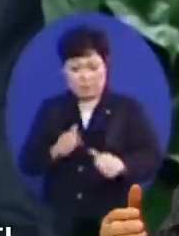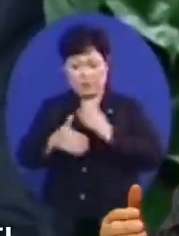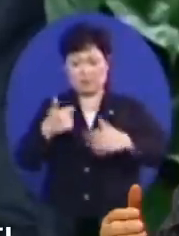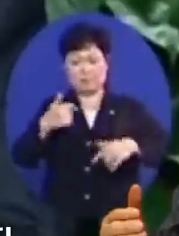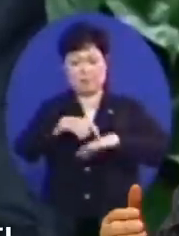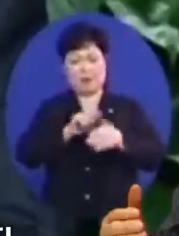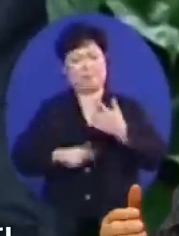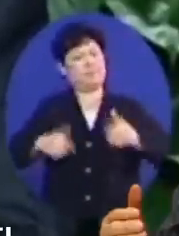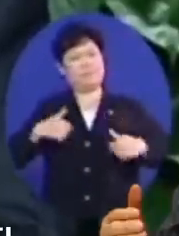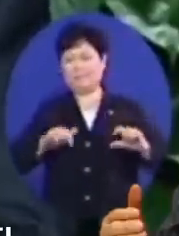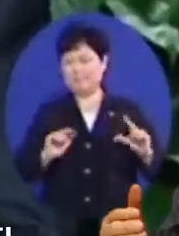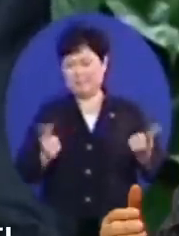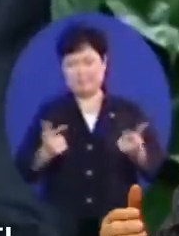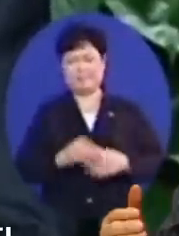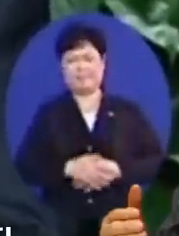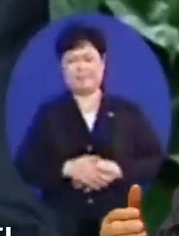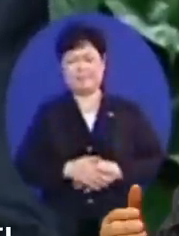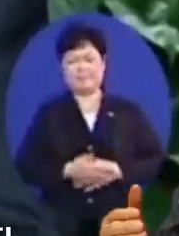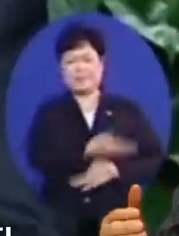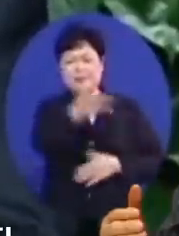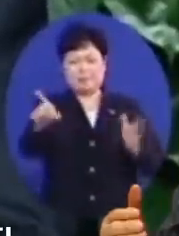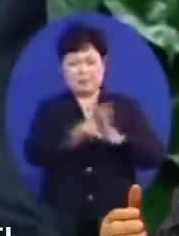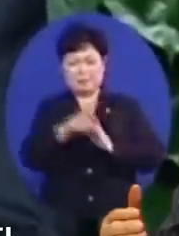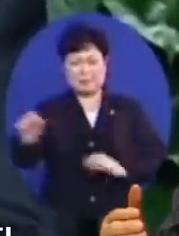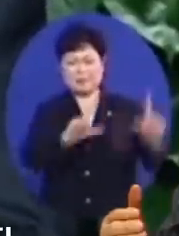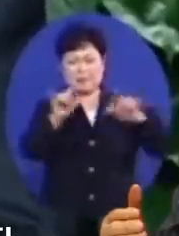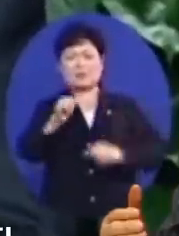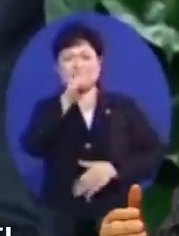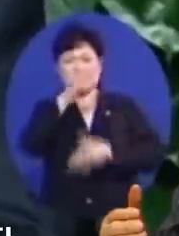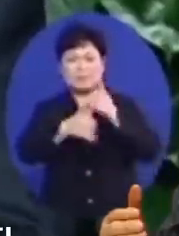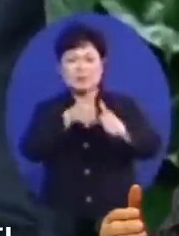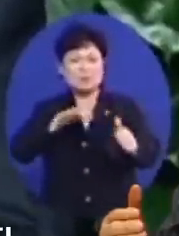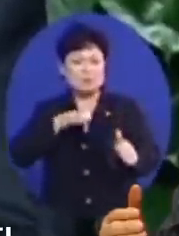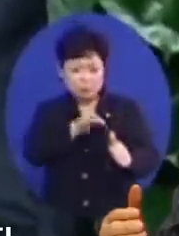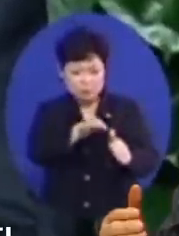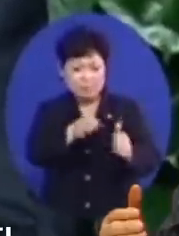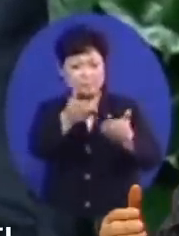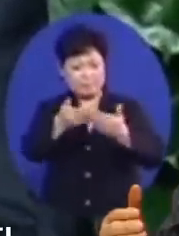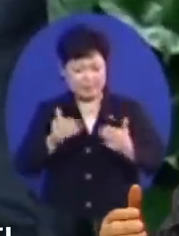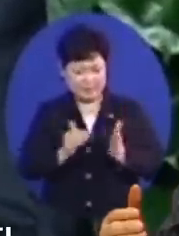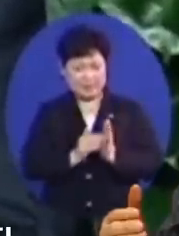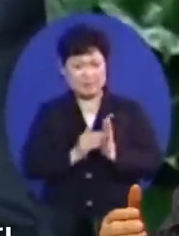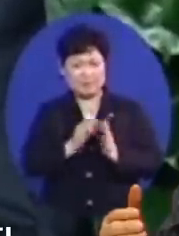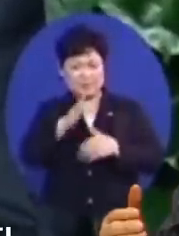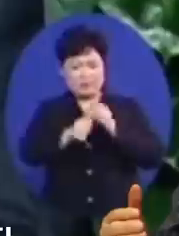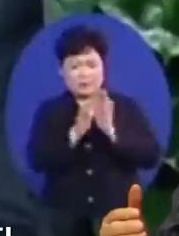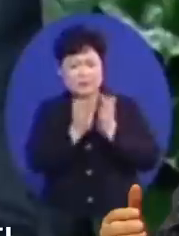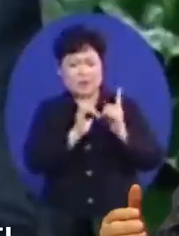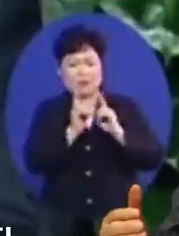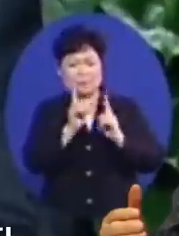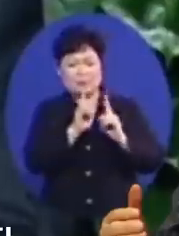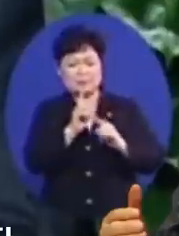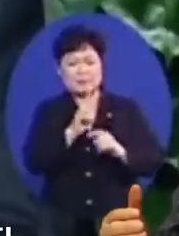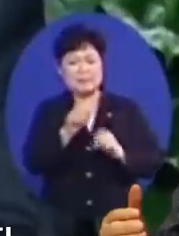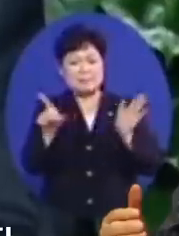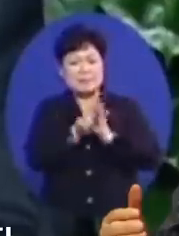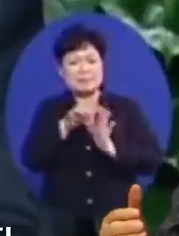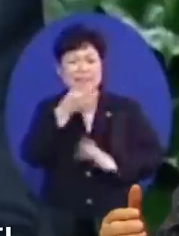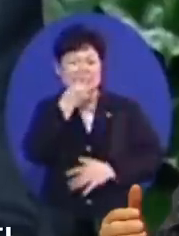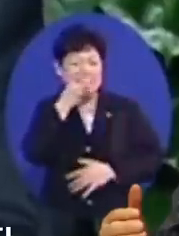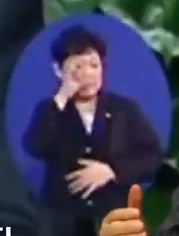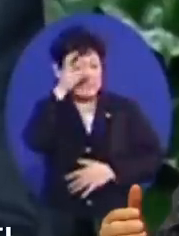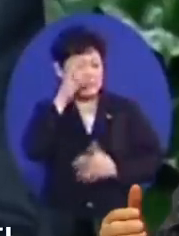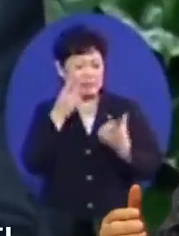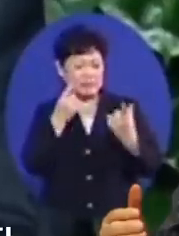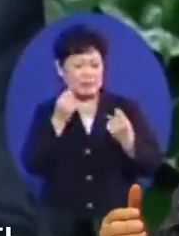말하는 것입니다. 여러분은 믿음으로 살 수 있도록 하나님이 부르심을 받았고 성경 말씀은 믿음의 씨앗입니다. 믿음은